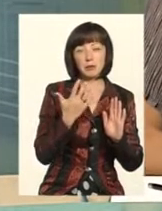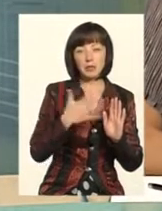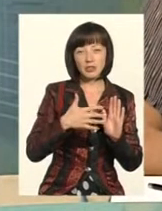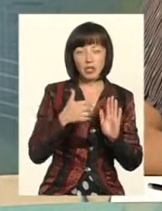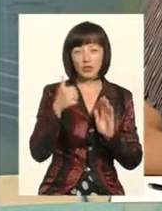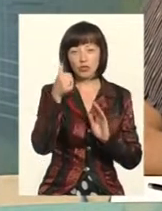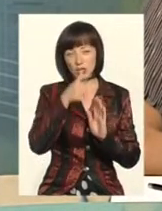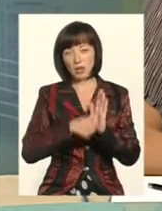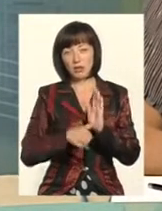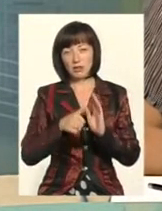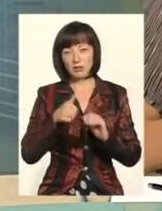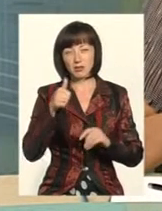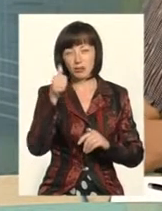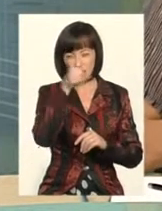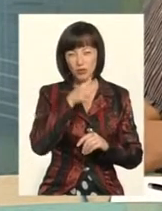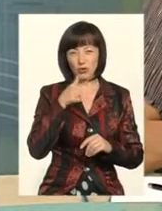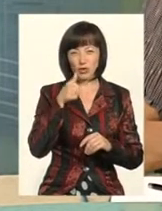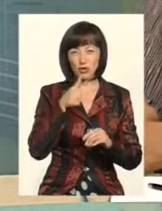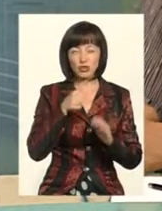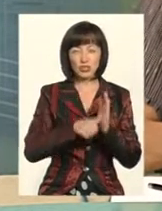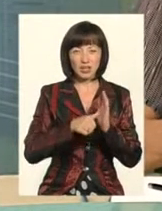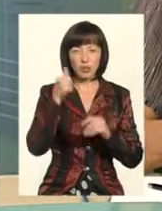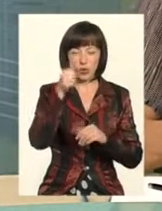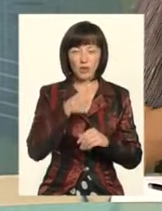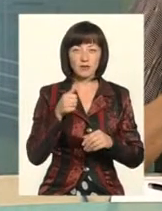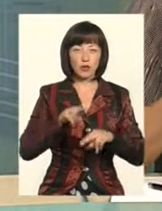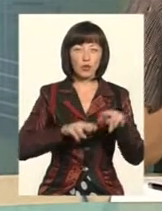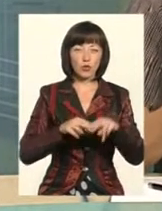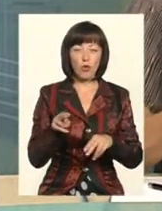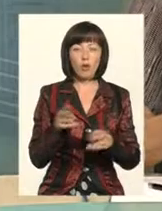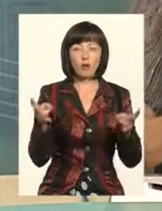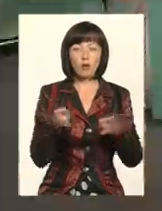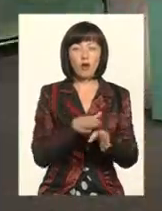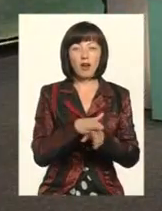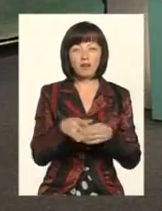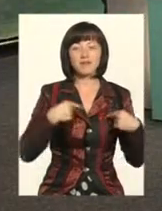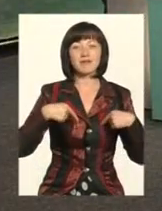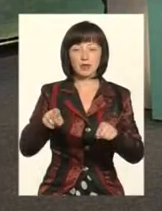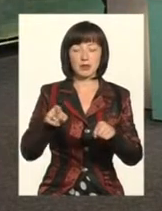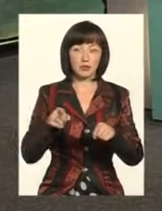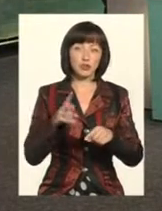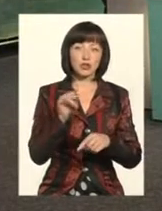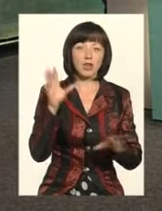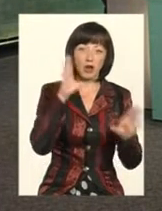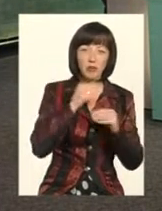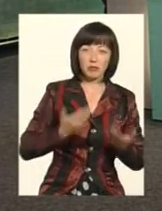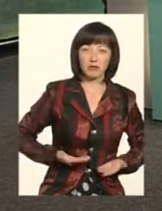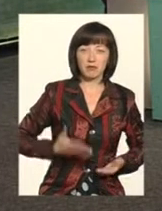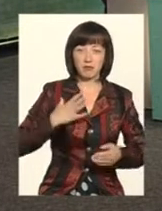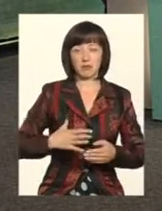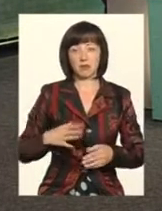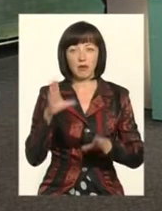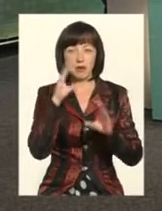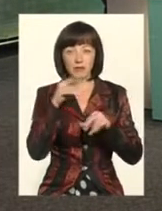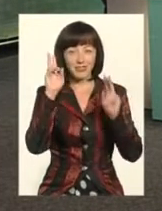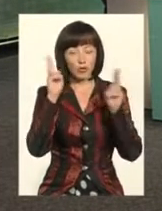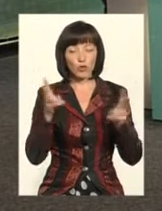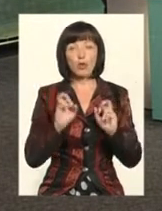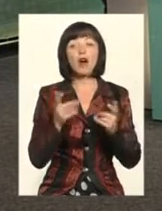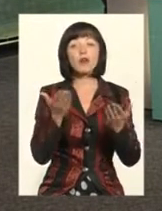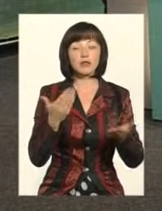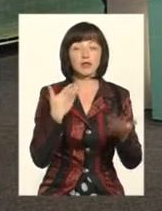забудова, які потребують капітального ремонту, по суті, вільне плавання. І чи випливе, чи не випливе, невідомо. Як